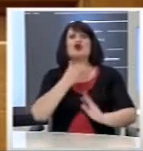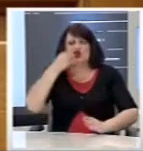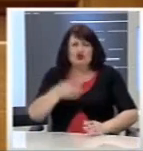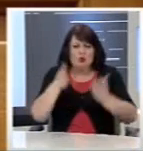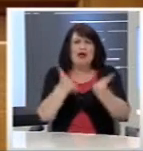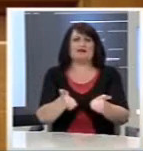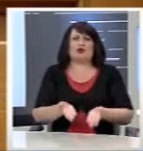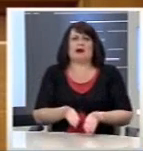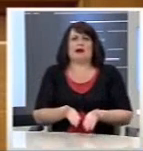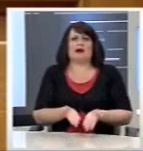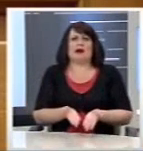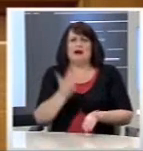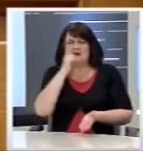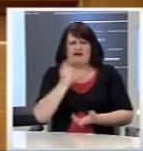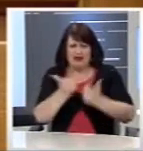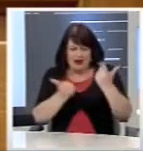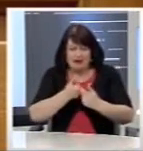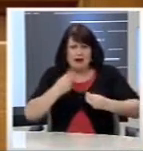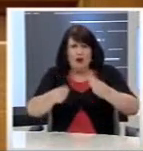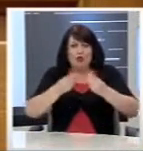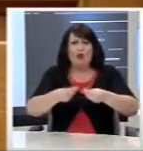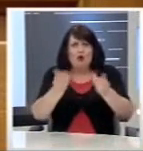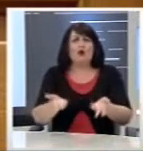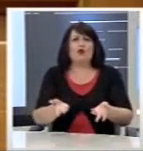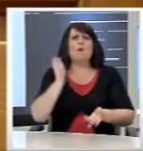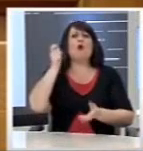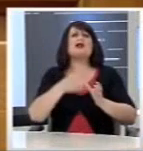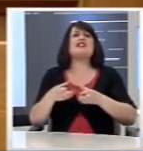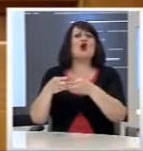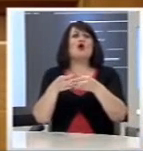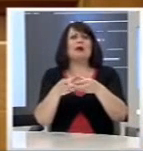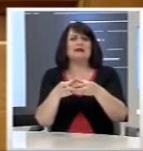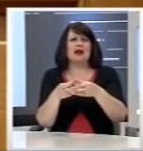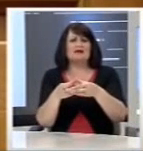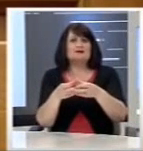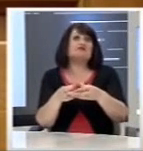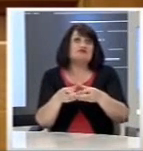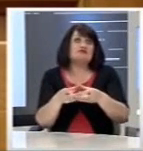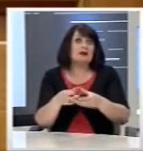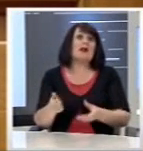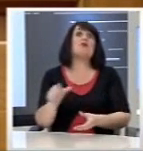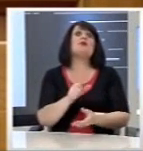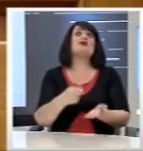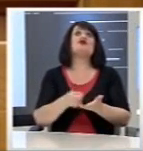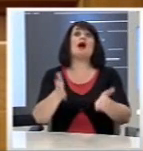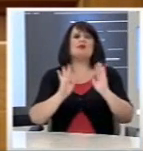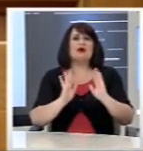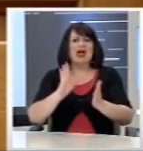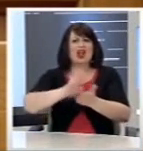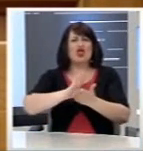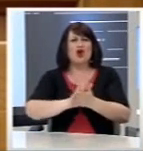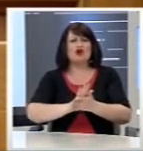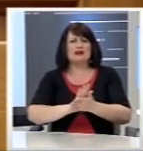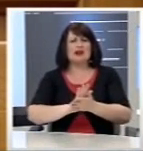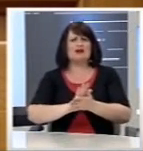είναι τα θαλασσοδάνεια που παίρνανε τα κόμματά σας και εκδότες για να λιβανίζουν